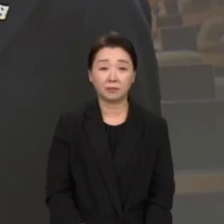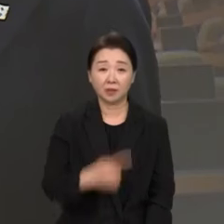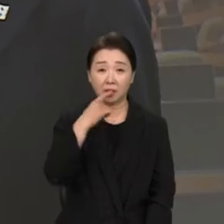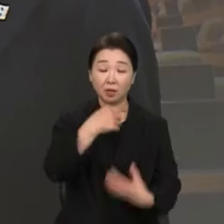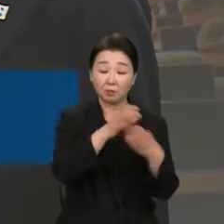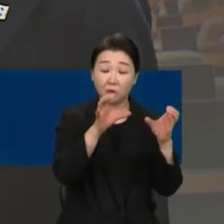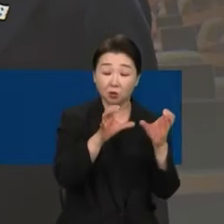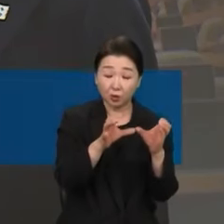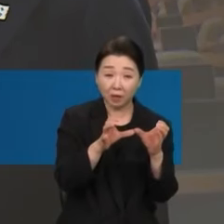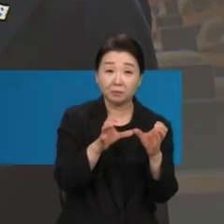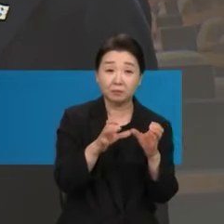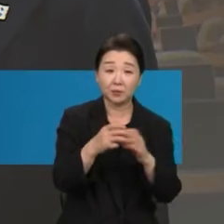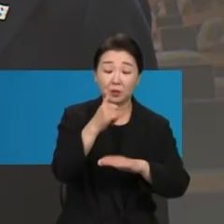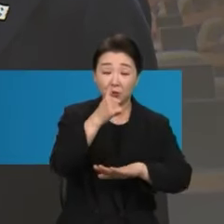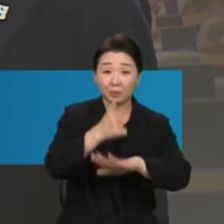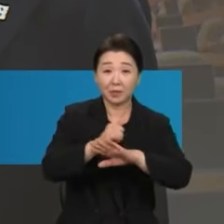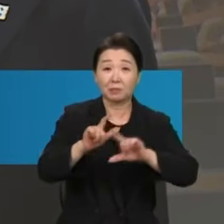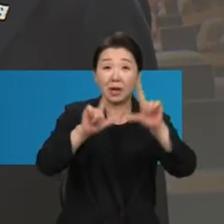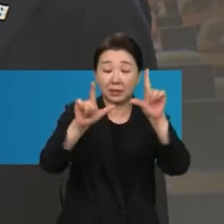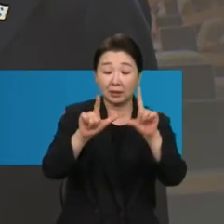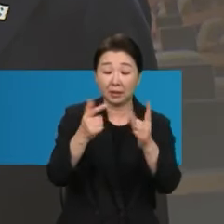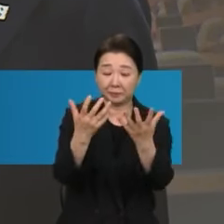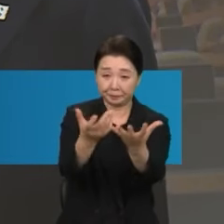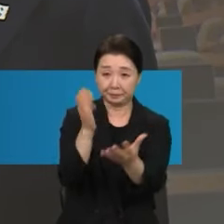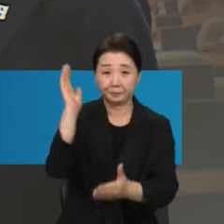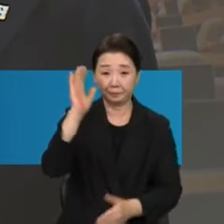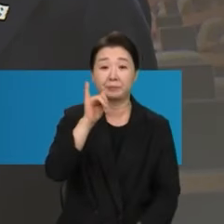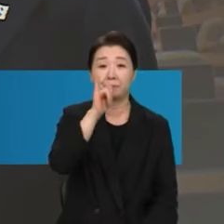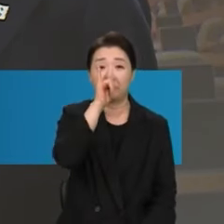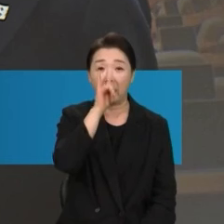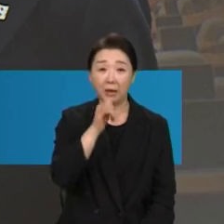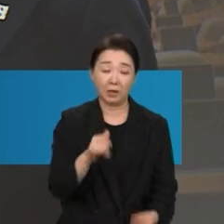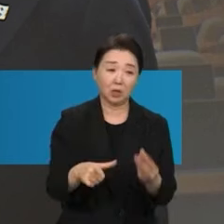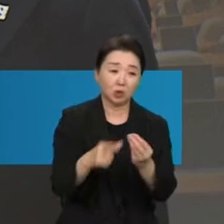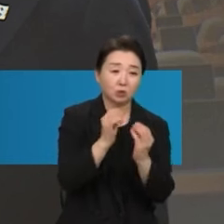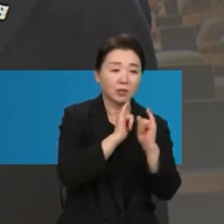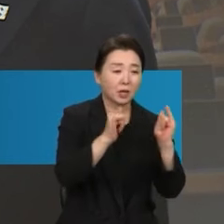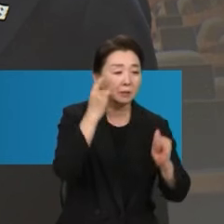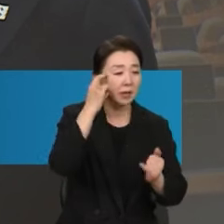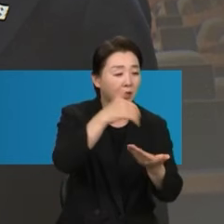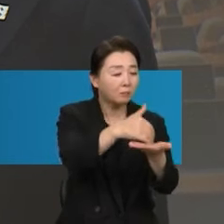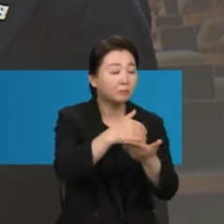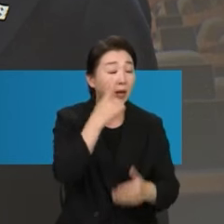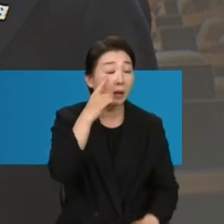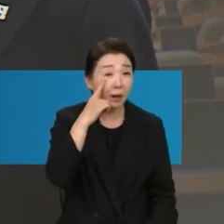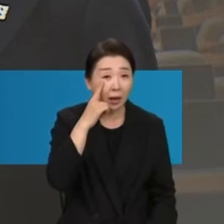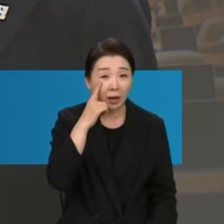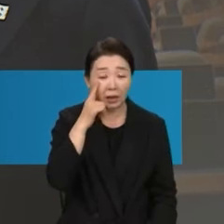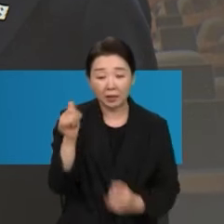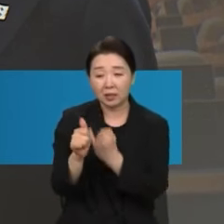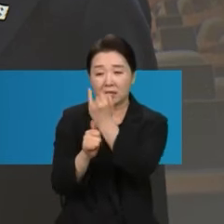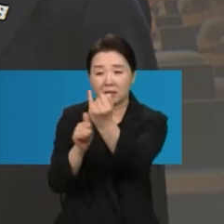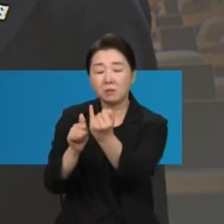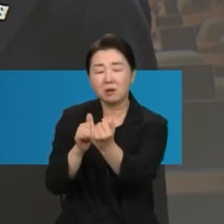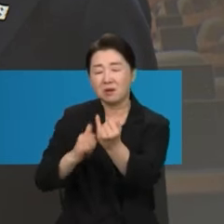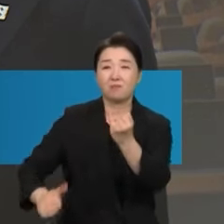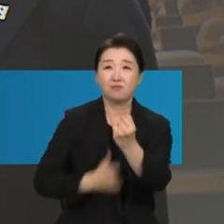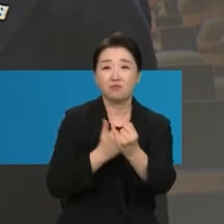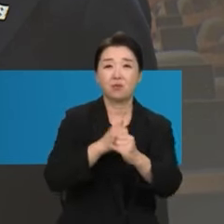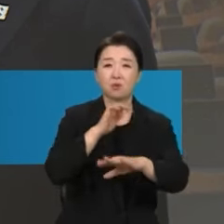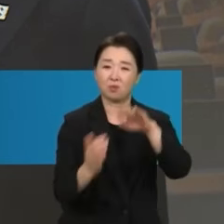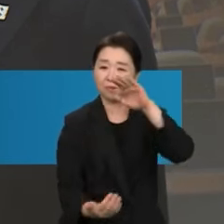민주당이 연휴 마지막 날 기자간담회를 열고 추석 민심을 들어보니 김건희 여사에 대한 국민의 분노가 임계점을